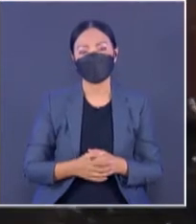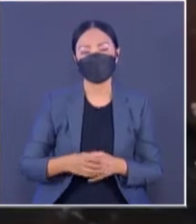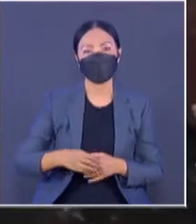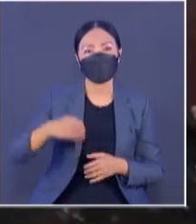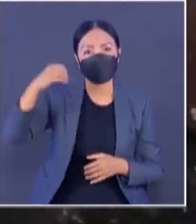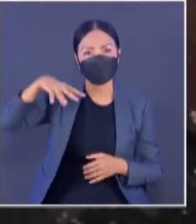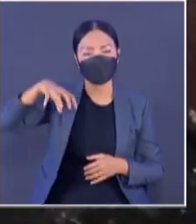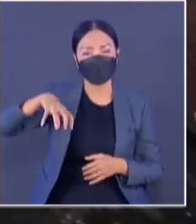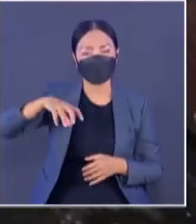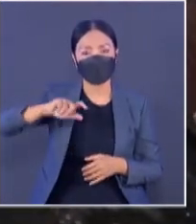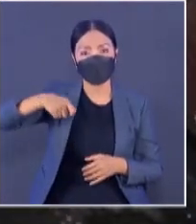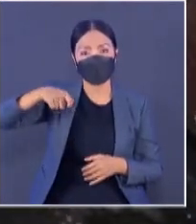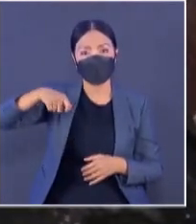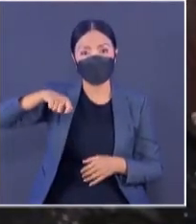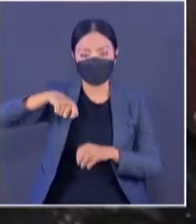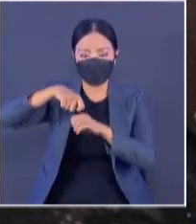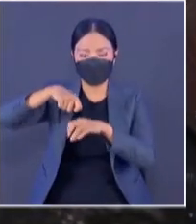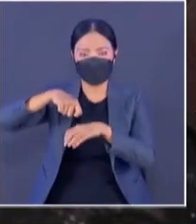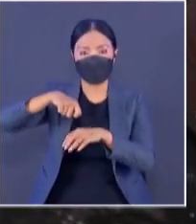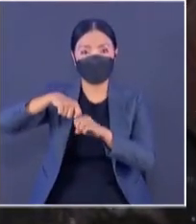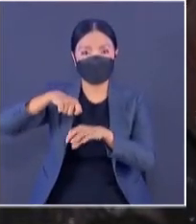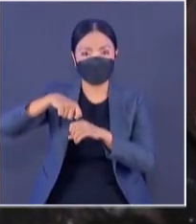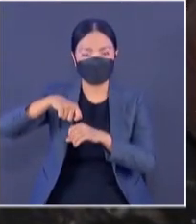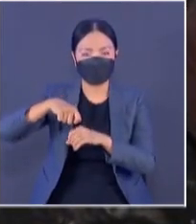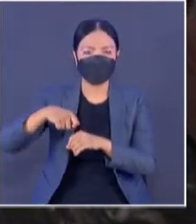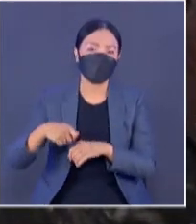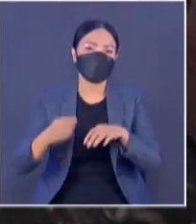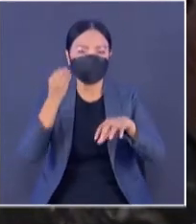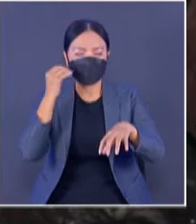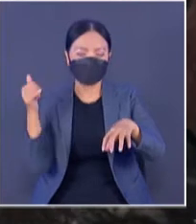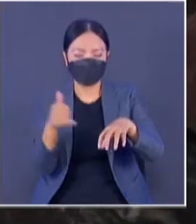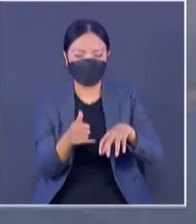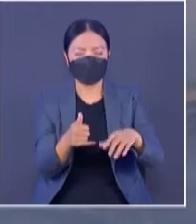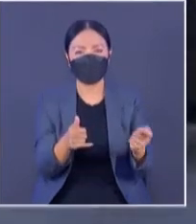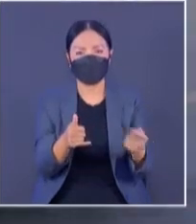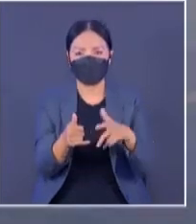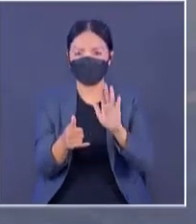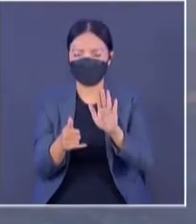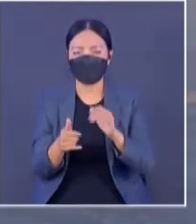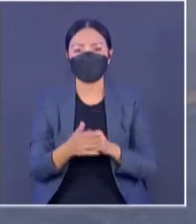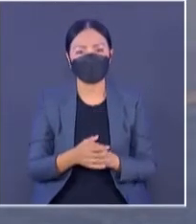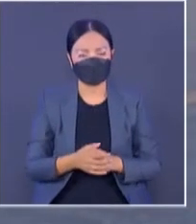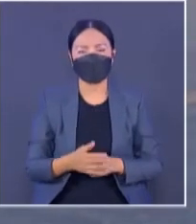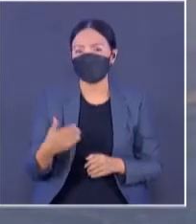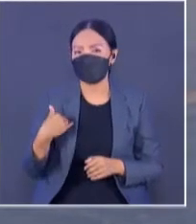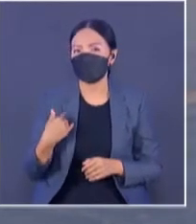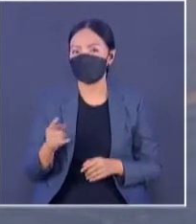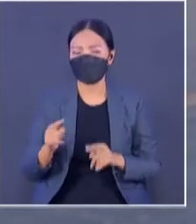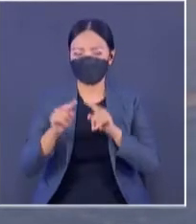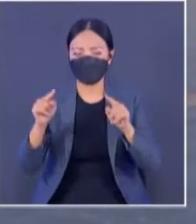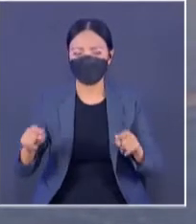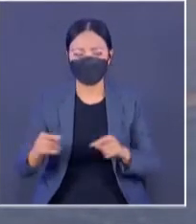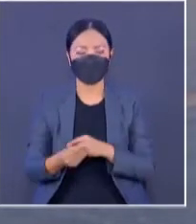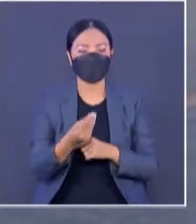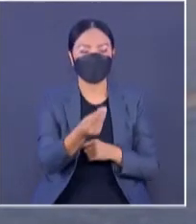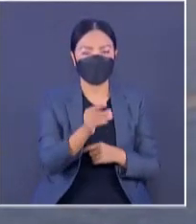ไม่มีนโยบายไปจัดเก็บค่าน้ำตามบ้านมีเพียงแค่ให้พนักงานบริษัทเอกชนนำบิลค่าน้ำประปาไปส่งให้ตามบ้าน